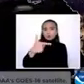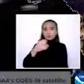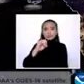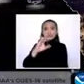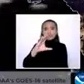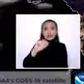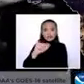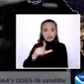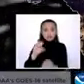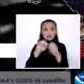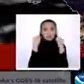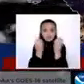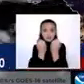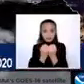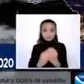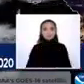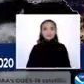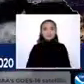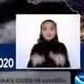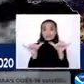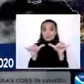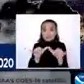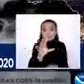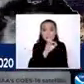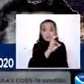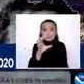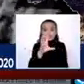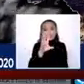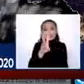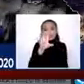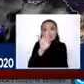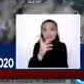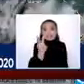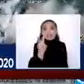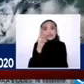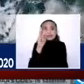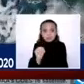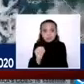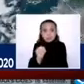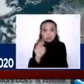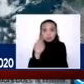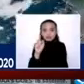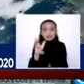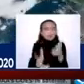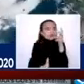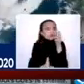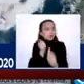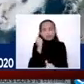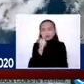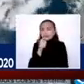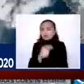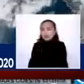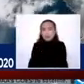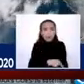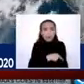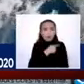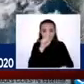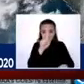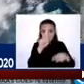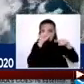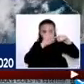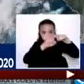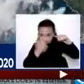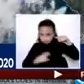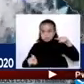Sa tulong ng satellite technology, nasukat na umabot sa 768 kilometers ang tinaguriang pinakamahabang single flash